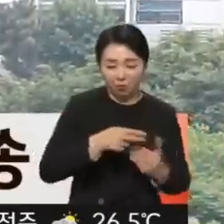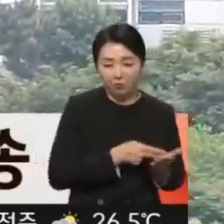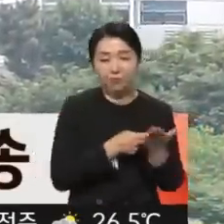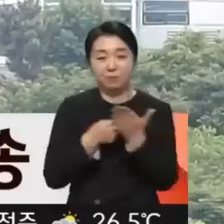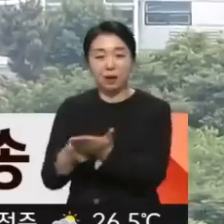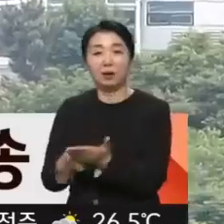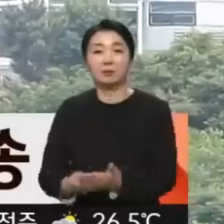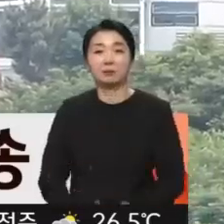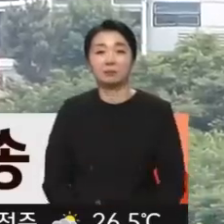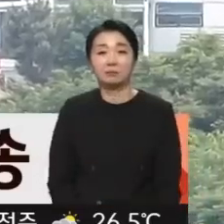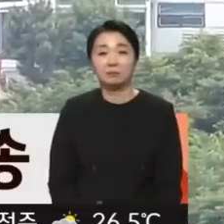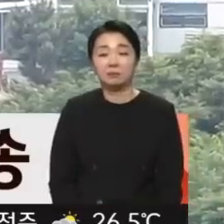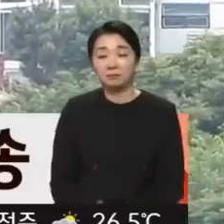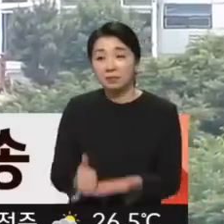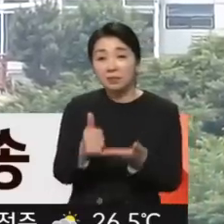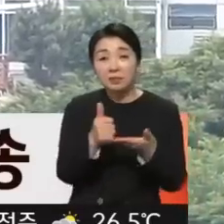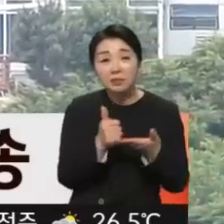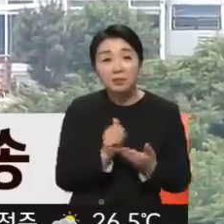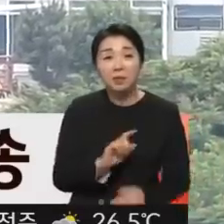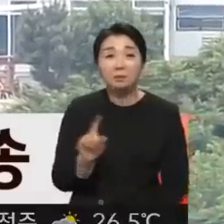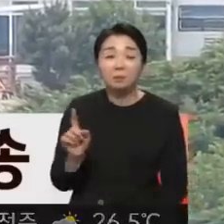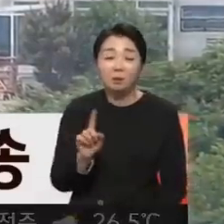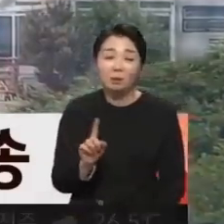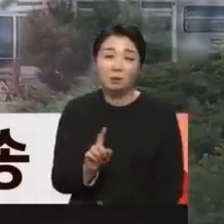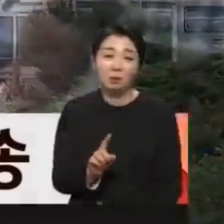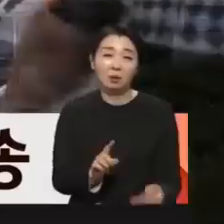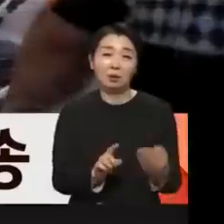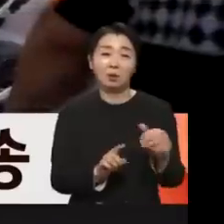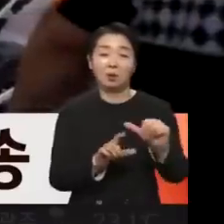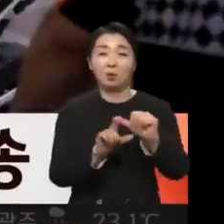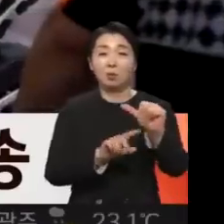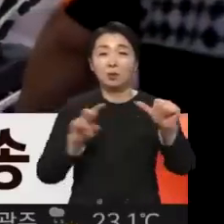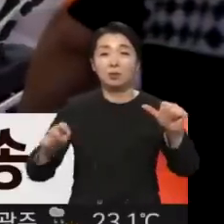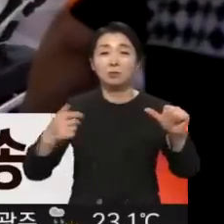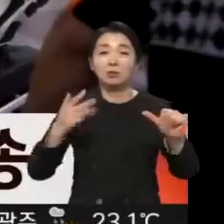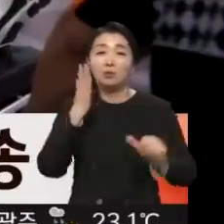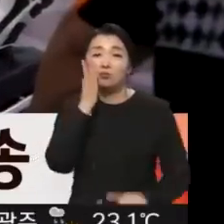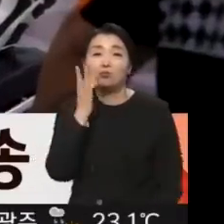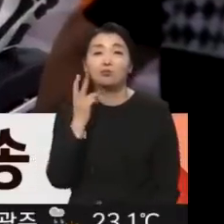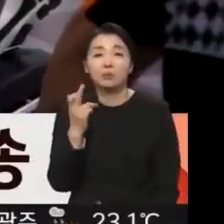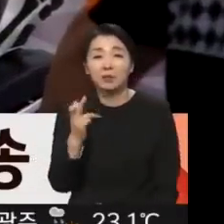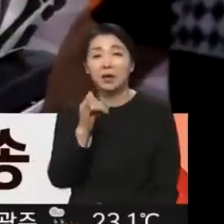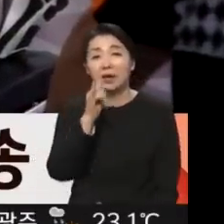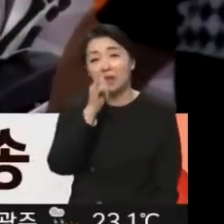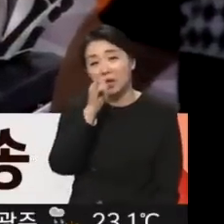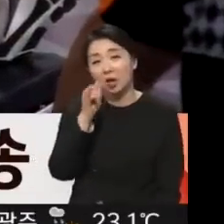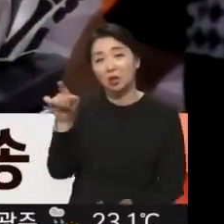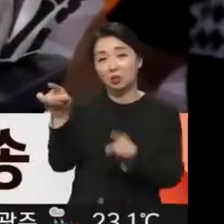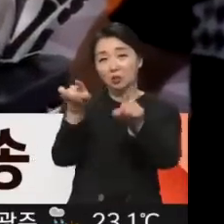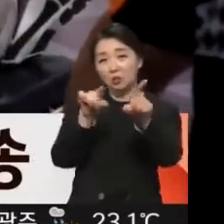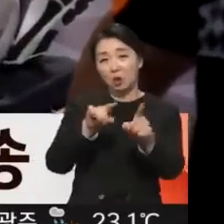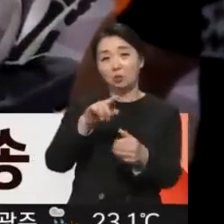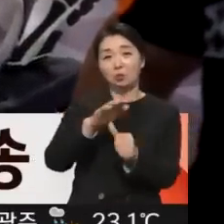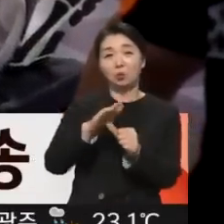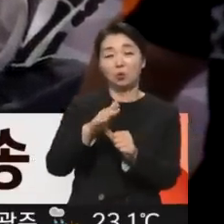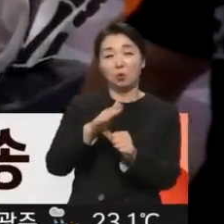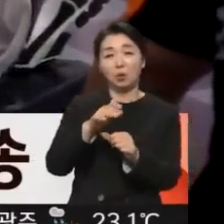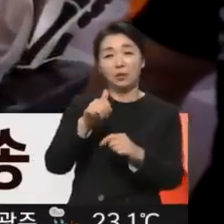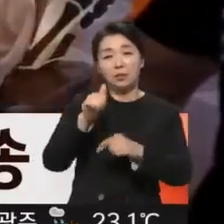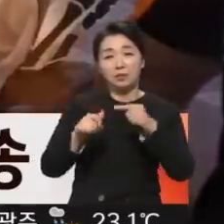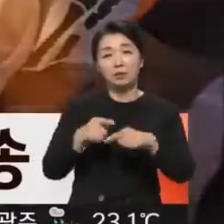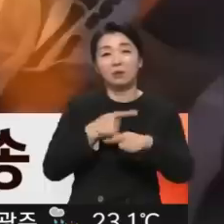이송됐습니다. 특히 승객 중에는 27일 울산에서 열리는 전국 소년 체육대회에 참가하려던 초중등 육상